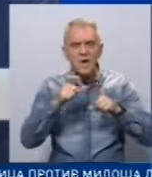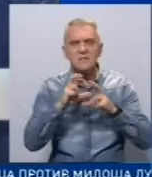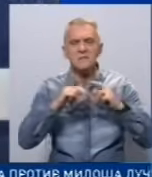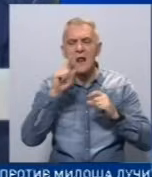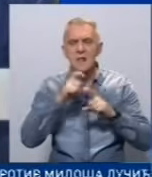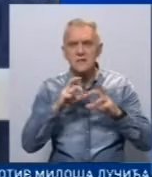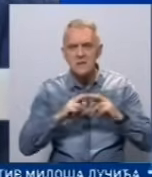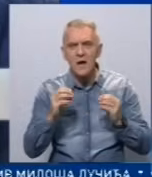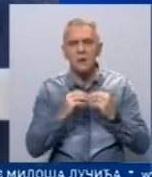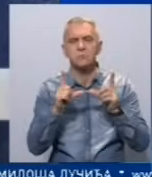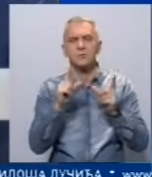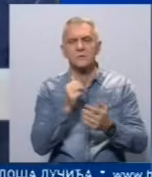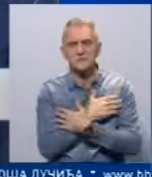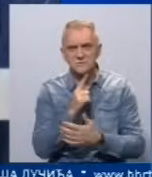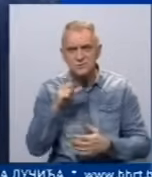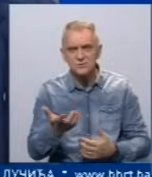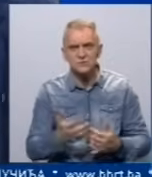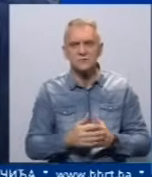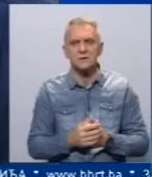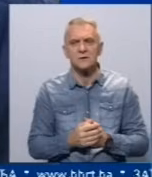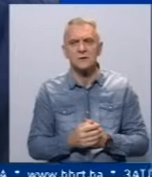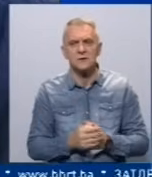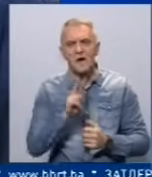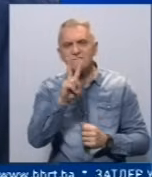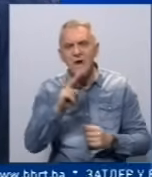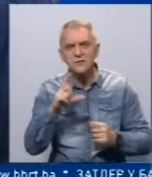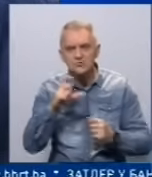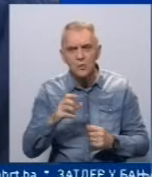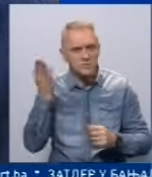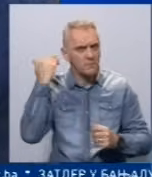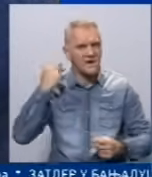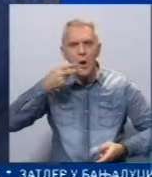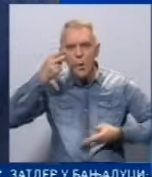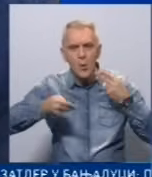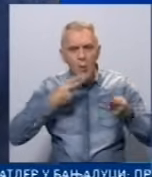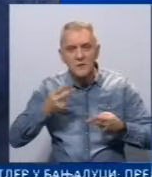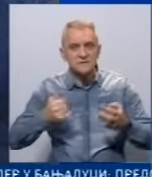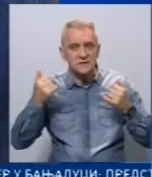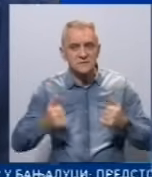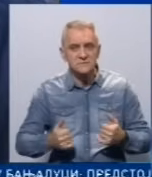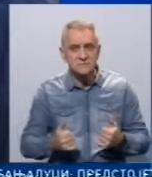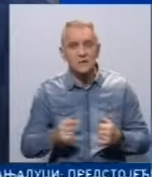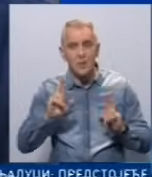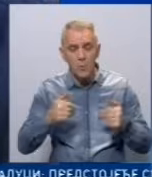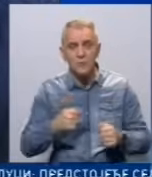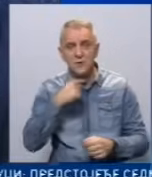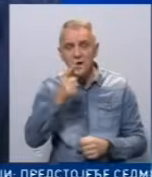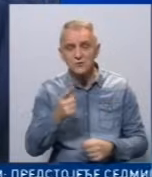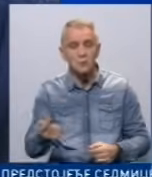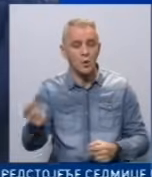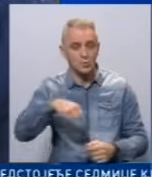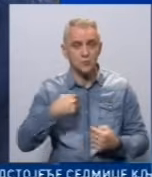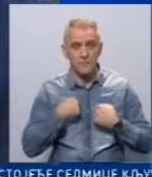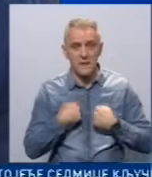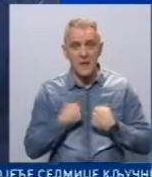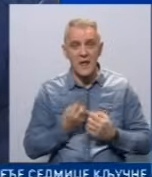Burzić, Vahida Ćosta, Čato Merisa, Vajić Osić je bivši komesar, Evo sad mogu vam slobodno reći, došle su do mene informacije